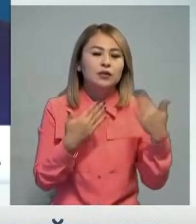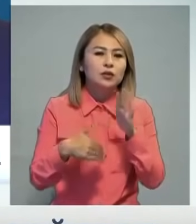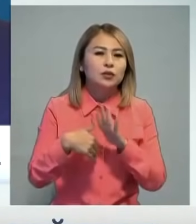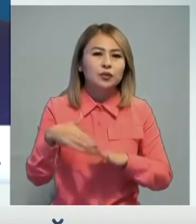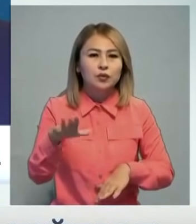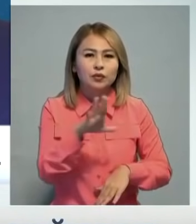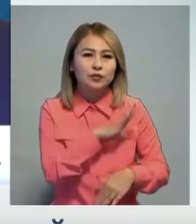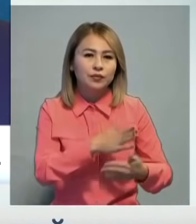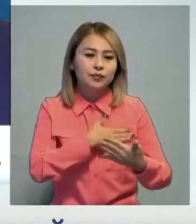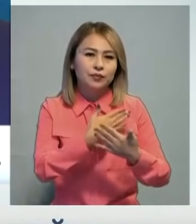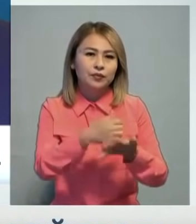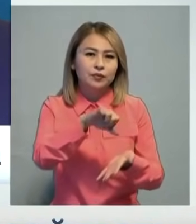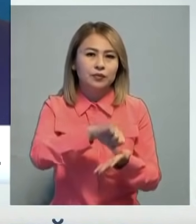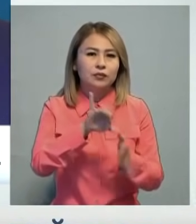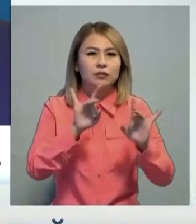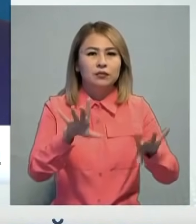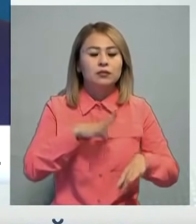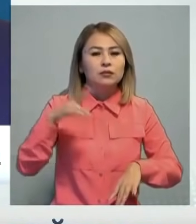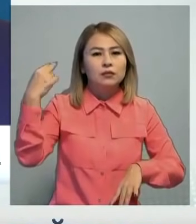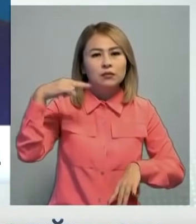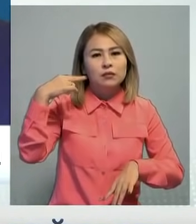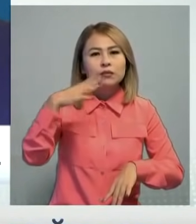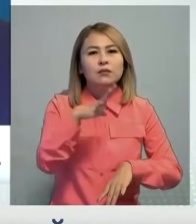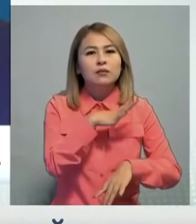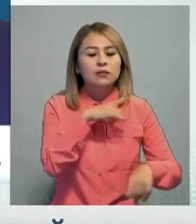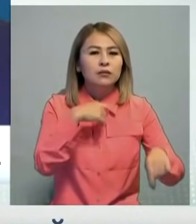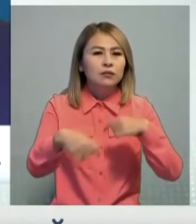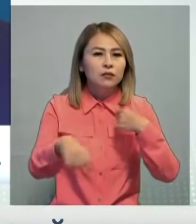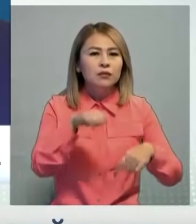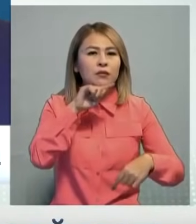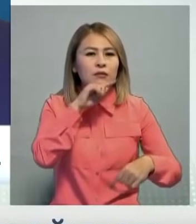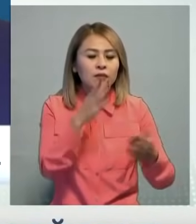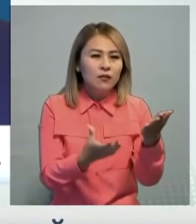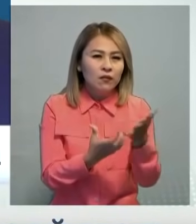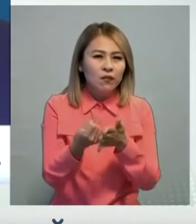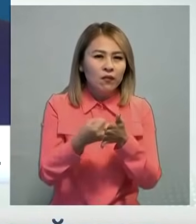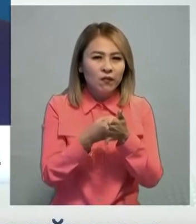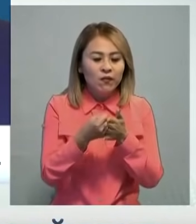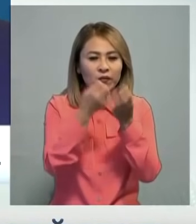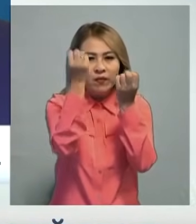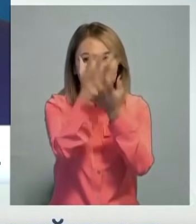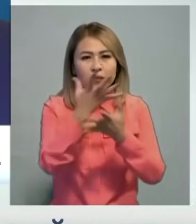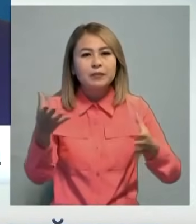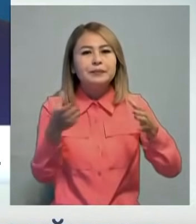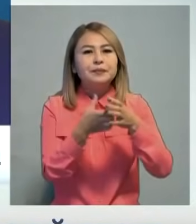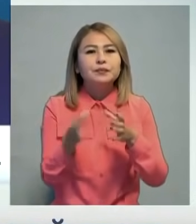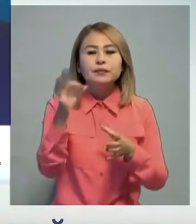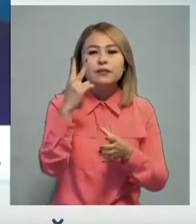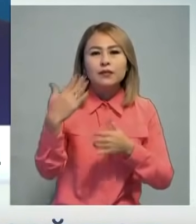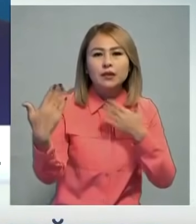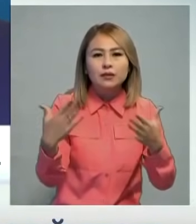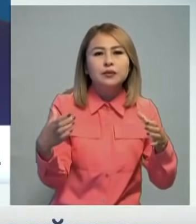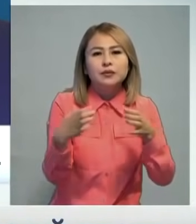әріптестікті нығайтуға зор үлес қосқанын атап өтті. Президенттер сауда-экономикалық, инвестициялық және мәдени-гуманитарлық